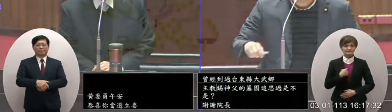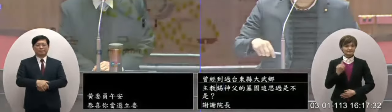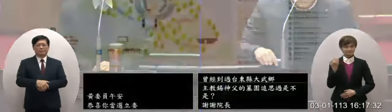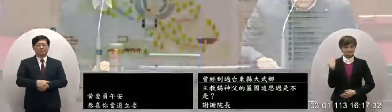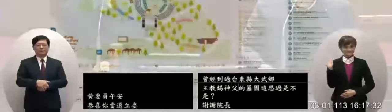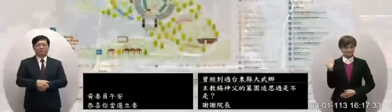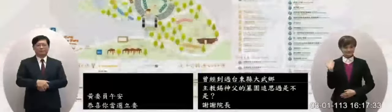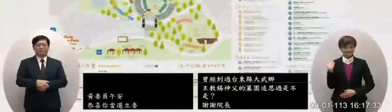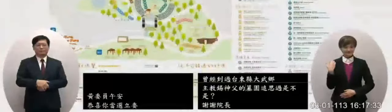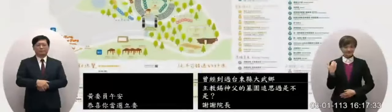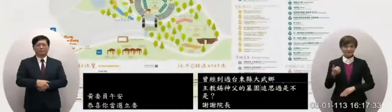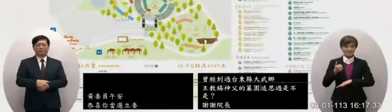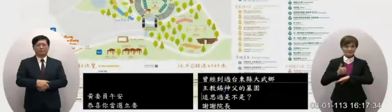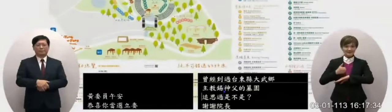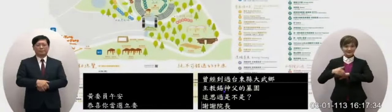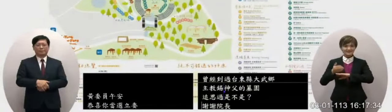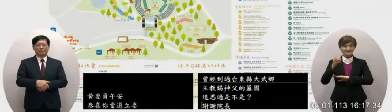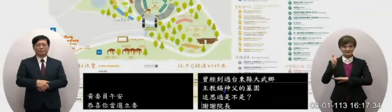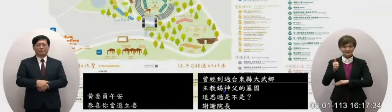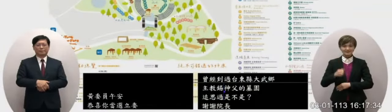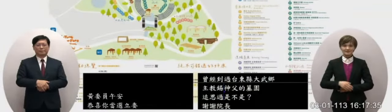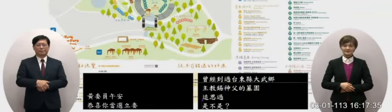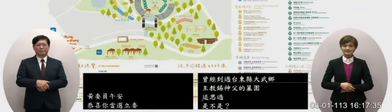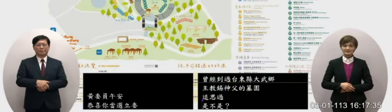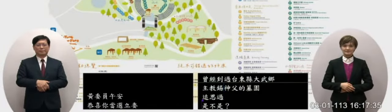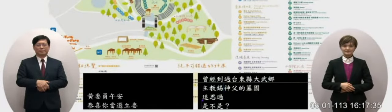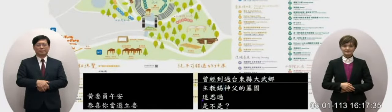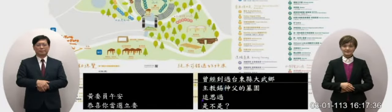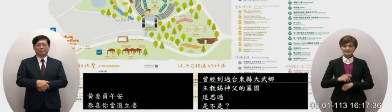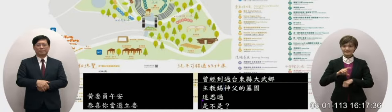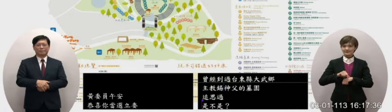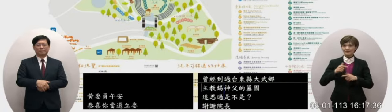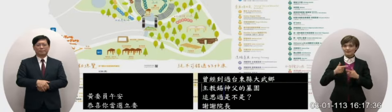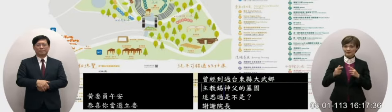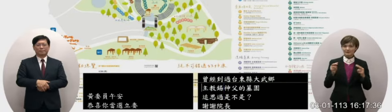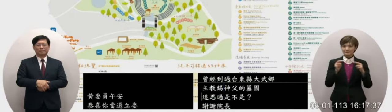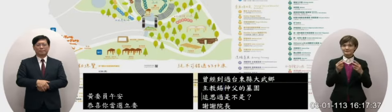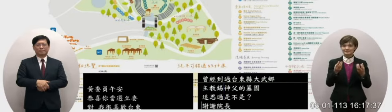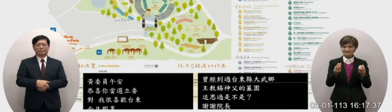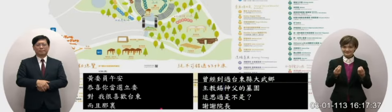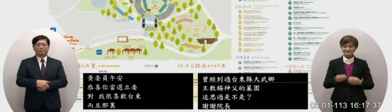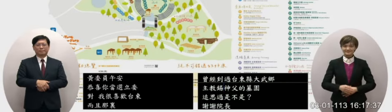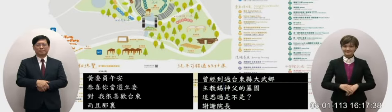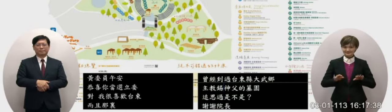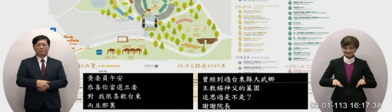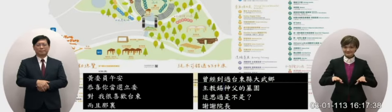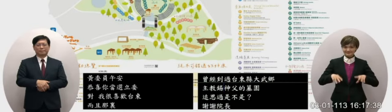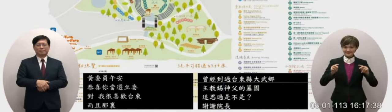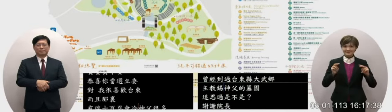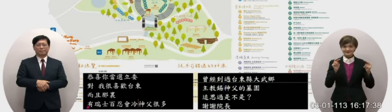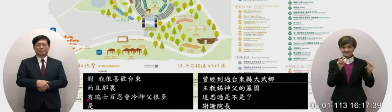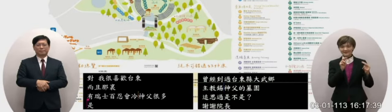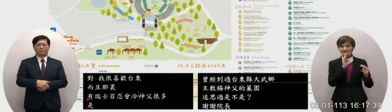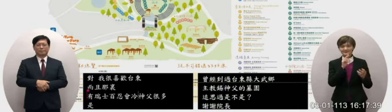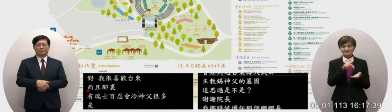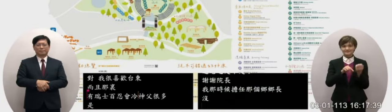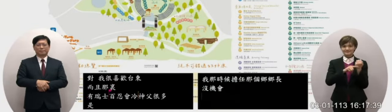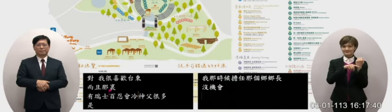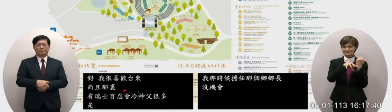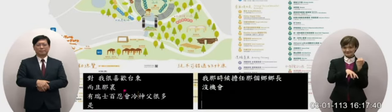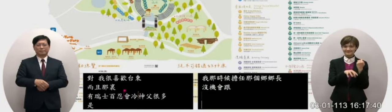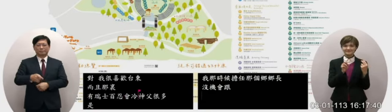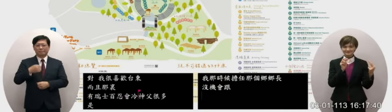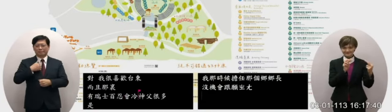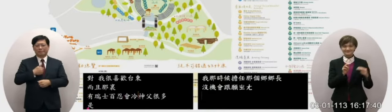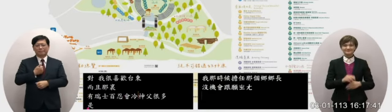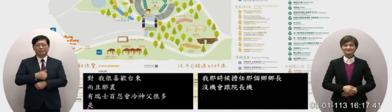任那个乡的乡长， 是 一直没有机会跟院长见面。那今天第一次见面是在我们立法院这边哈， 所以要 天主